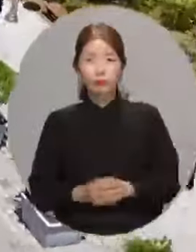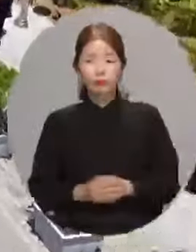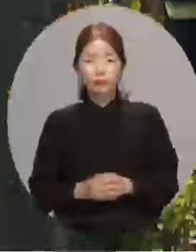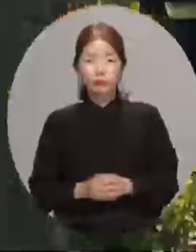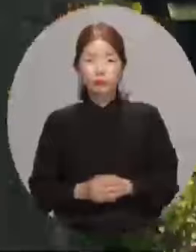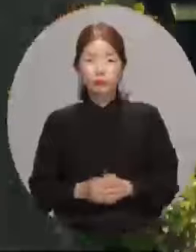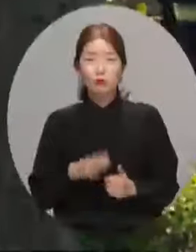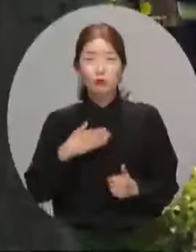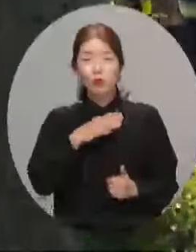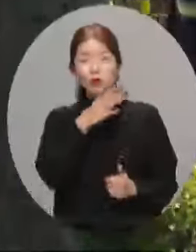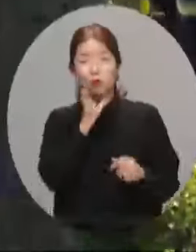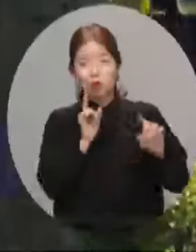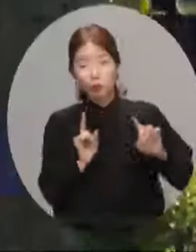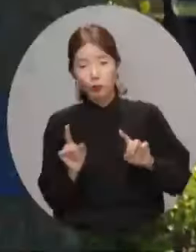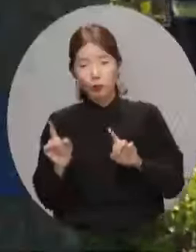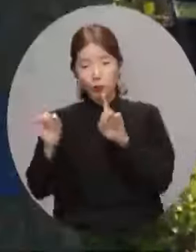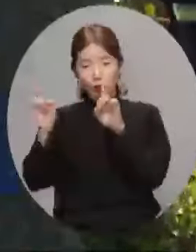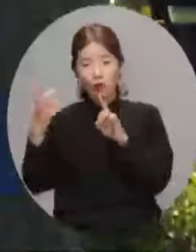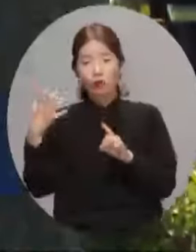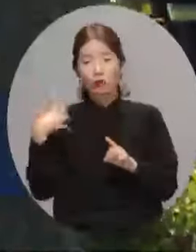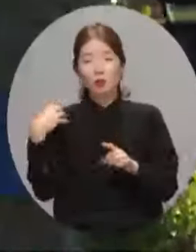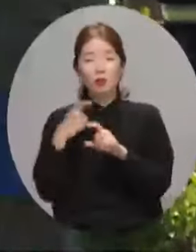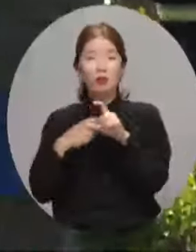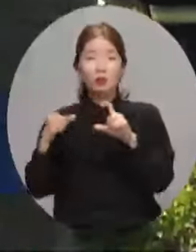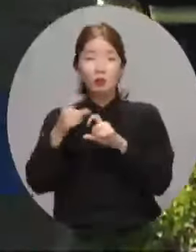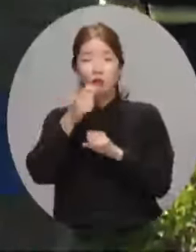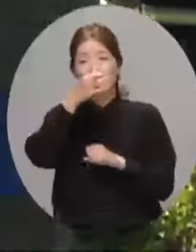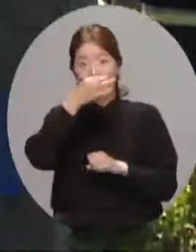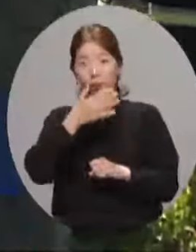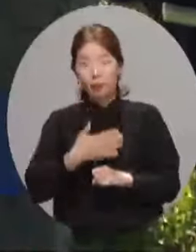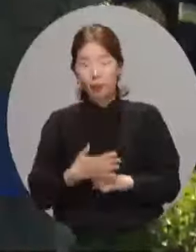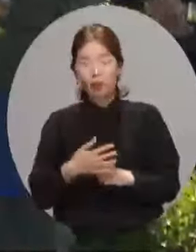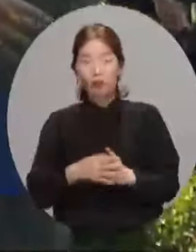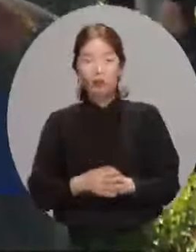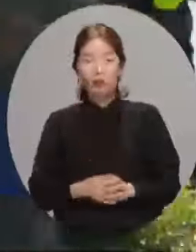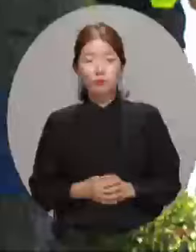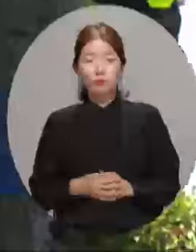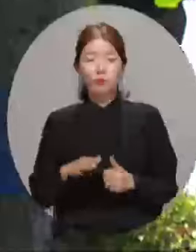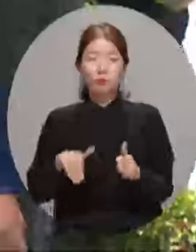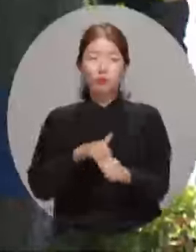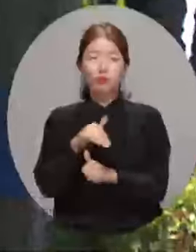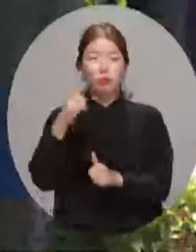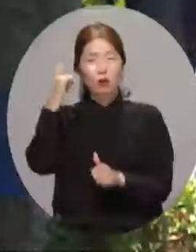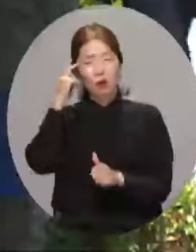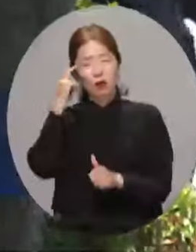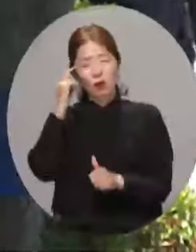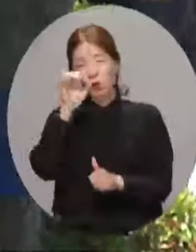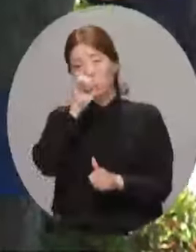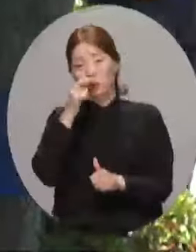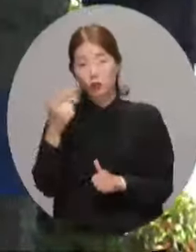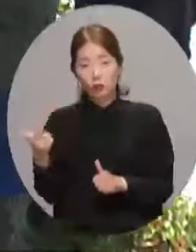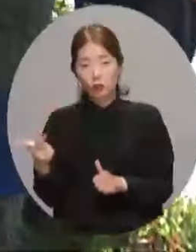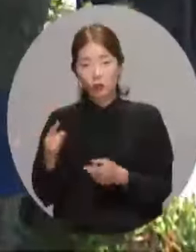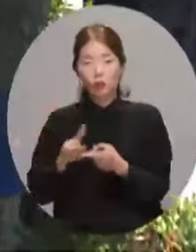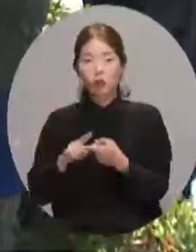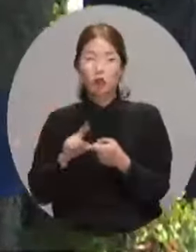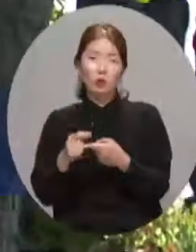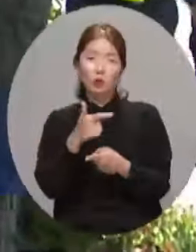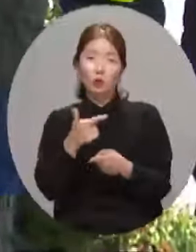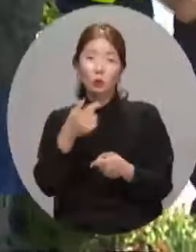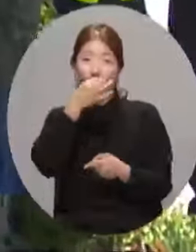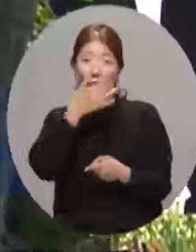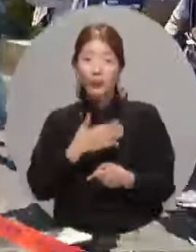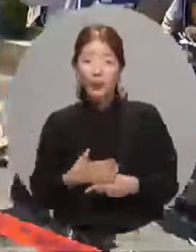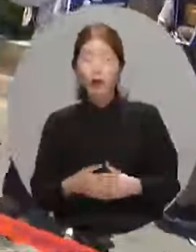나이를 먹어갈수록 자녀를 책임지기가 더 힘들어지는 지금 현실에 주변의 편견이나 이런 것들이 너무 많기